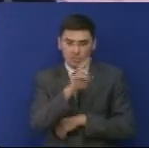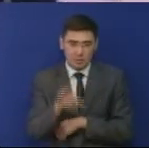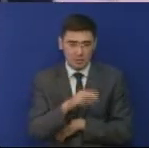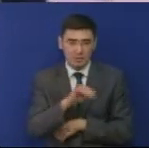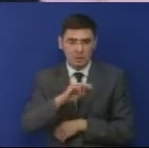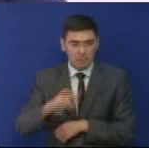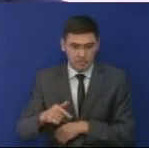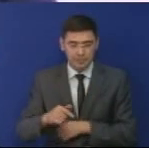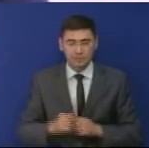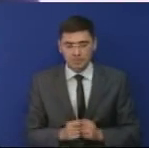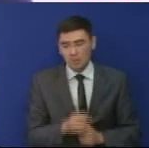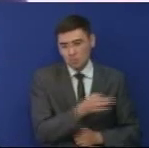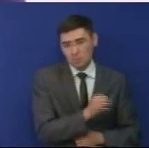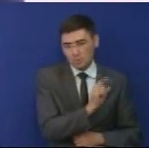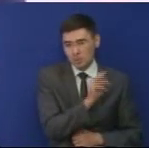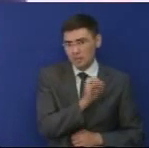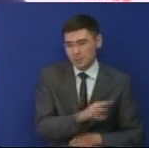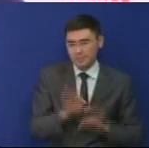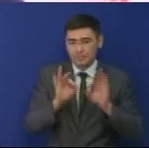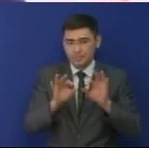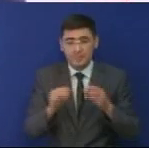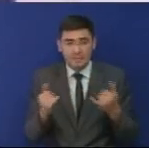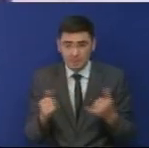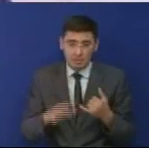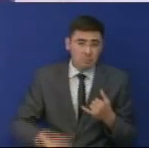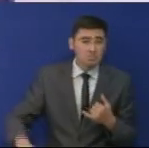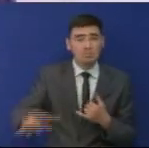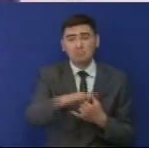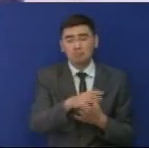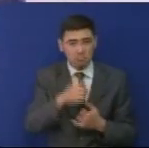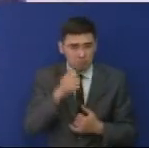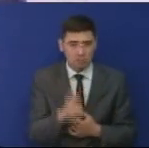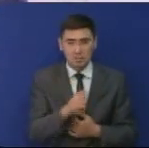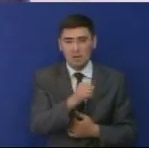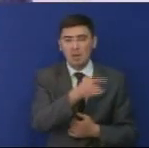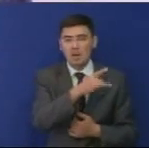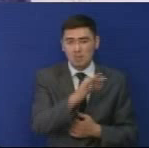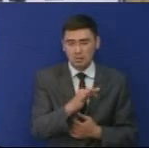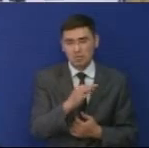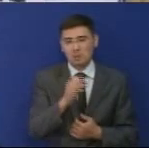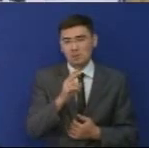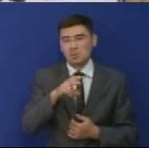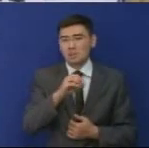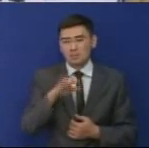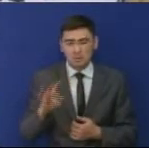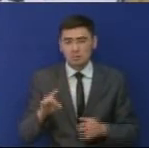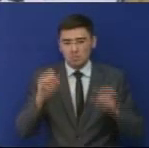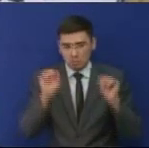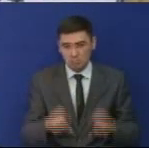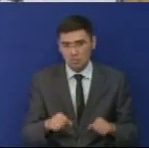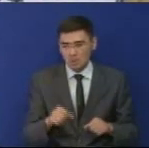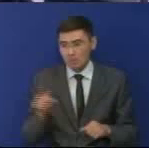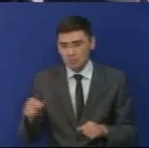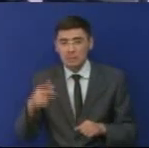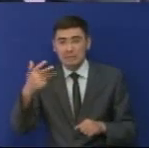Как отметил аким области, на данном объекте есть все возможности сделать агропромышленный кластер. Сам завод находится на территории 30